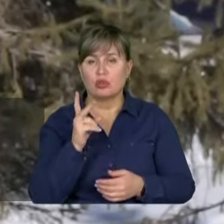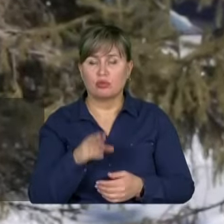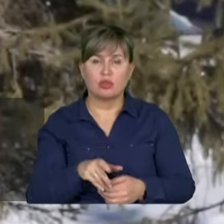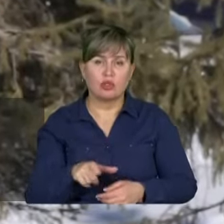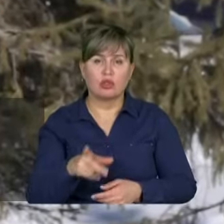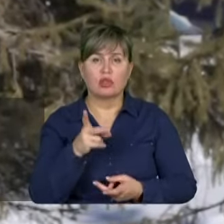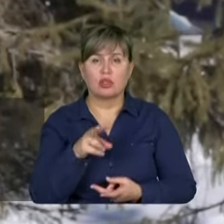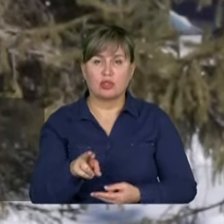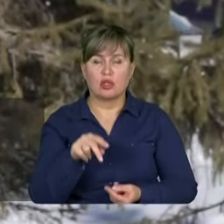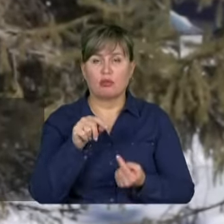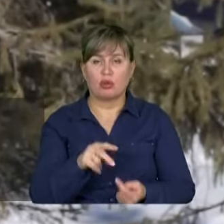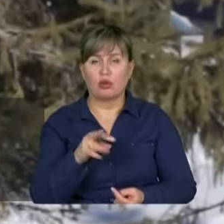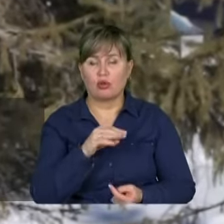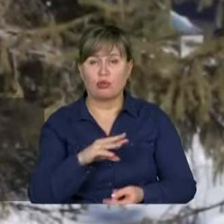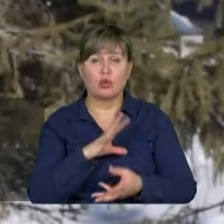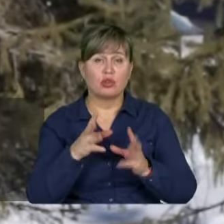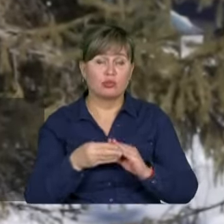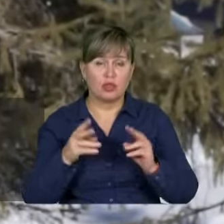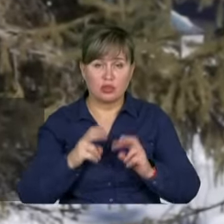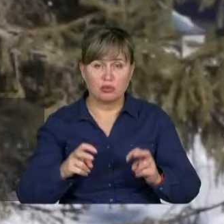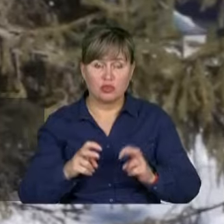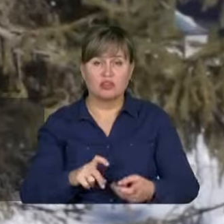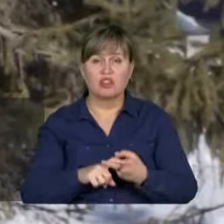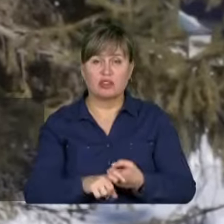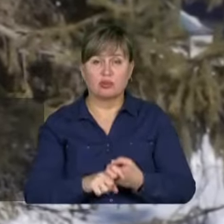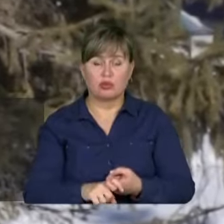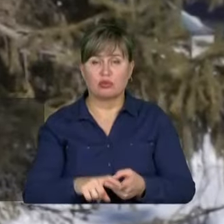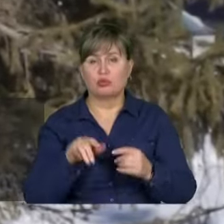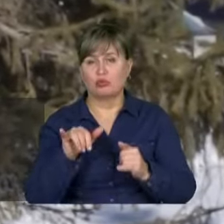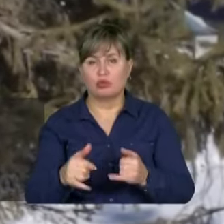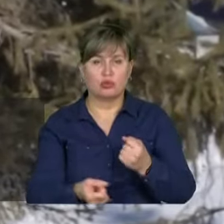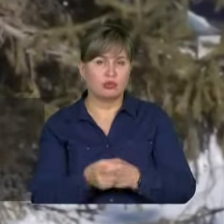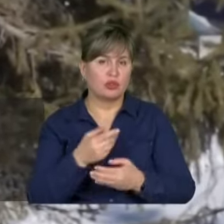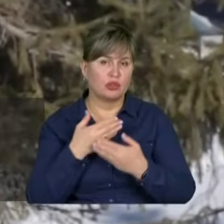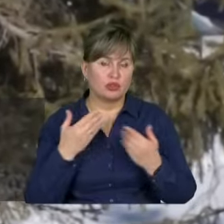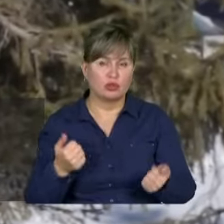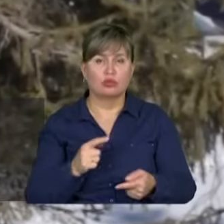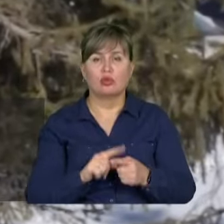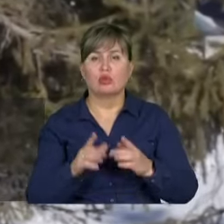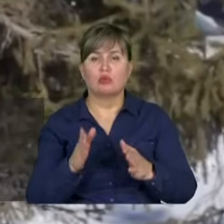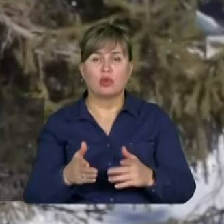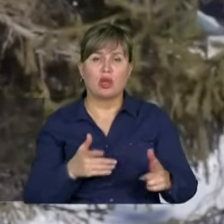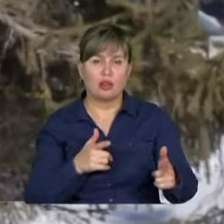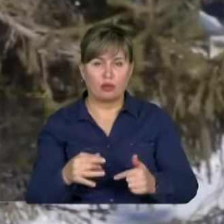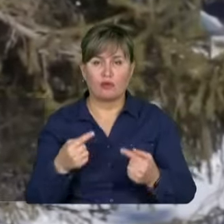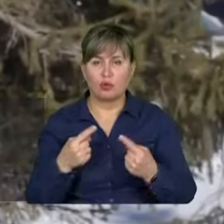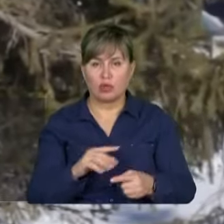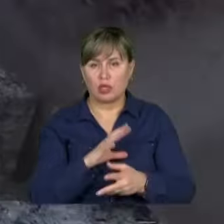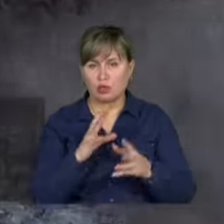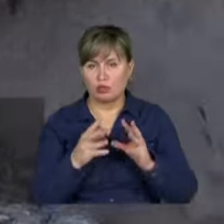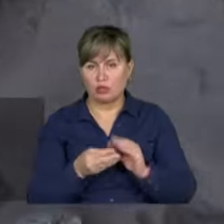для подхода к корму. По результатам экспертизы инфекционные заболевания у них не обнаружены. Скоро будут готовы и другие